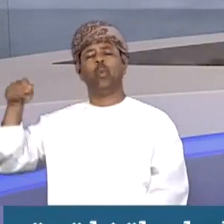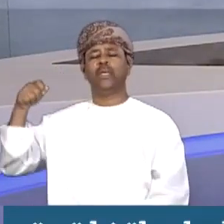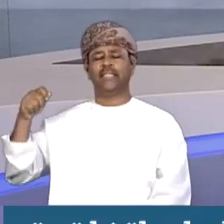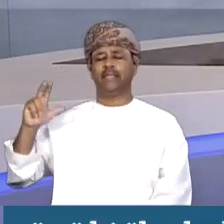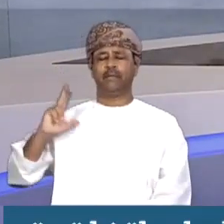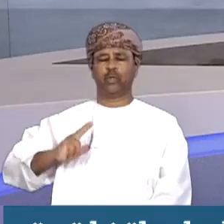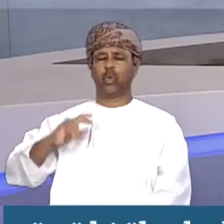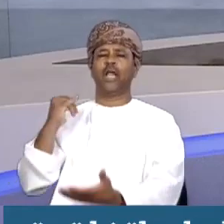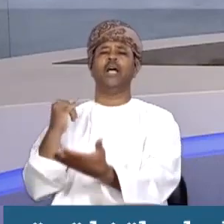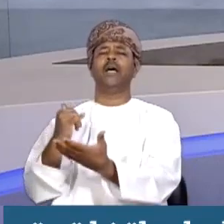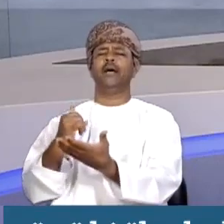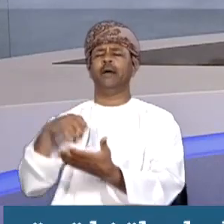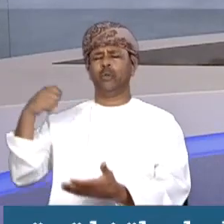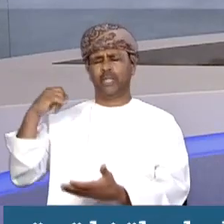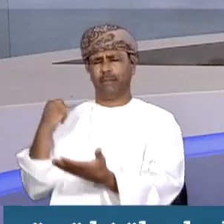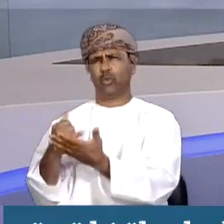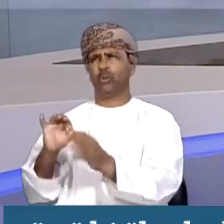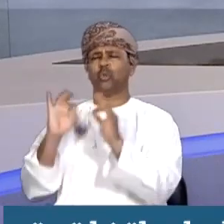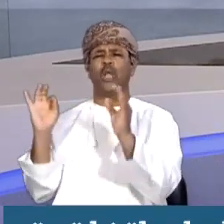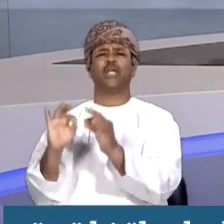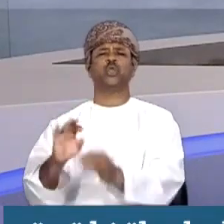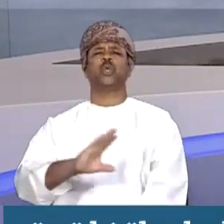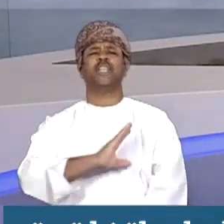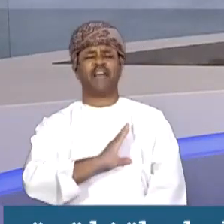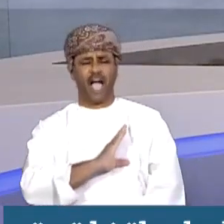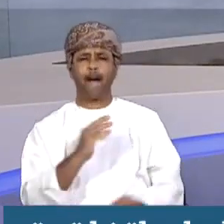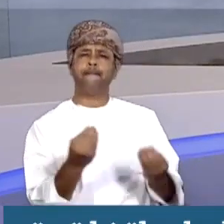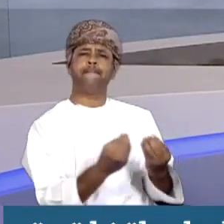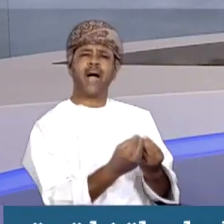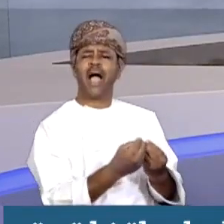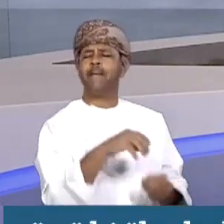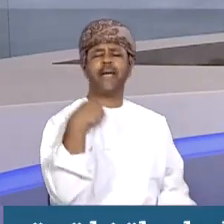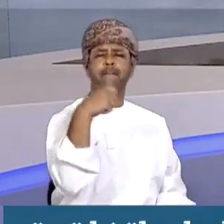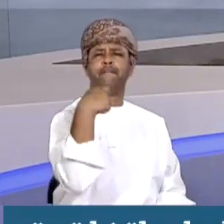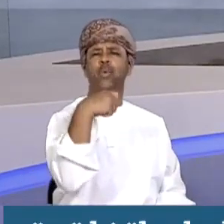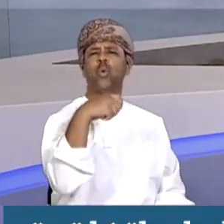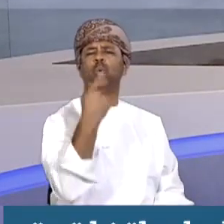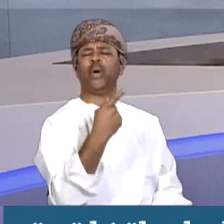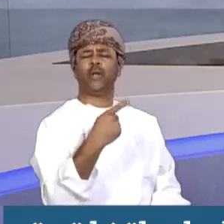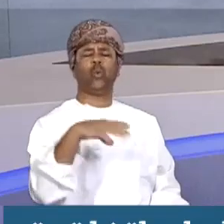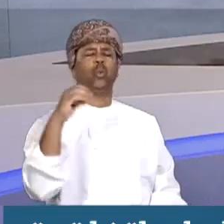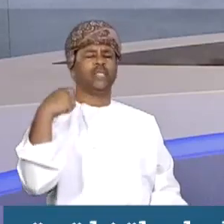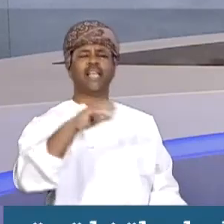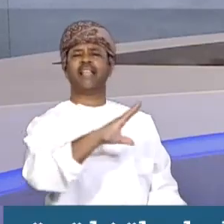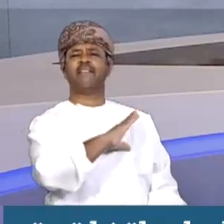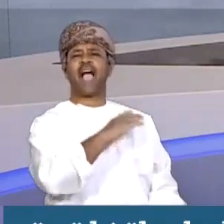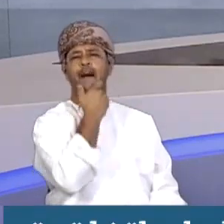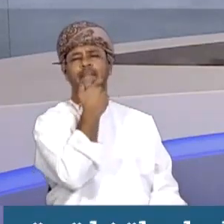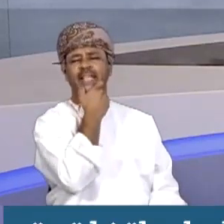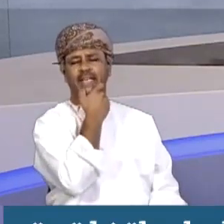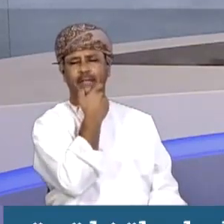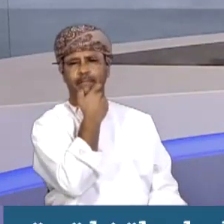بدر بن سعود بن حارب البوسعيدي الوزير المسؤول عن شؤون الدفاع ومعالي جيفين ويليامسون وزير الدفاع